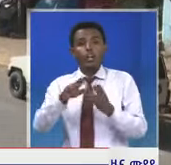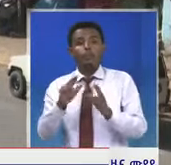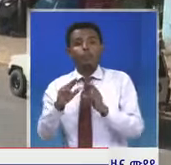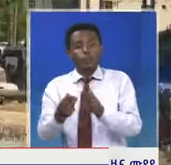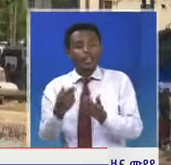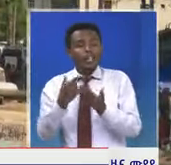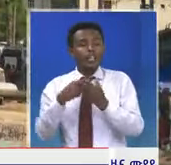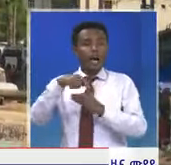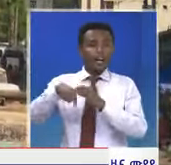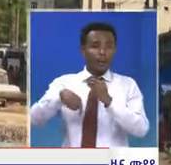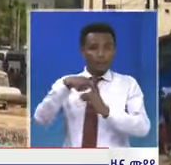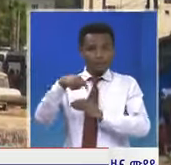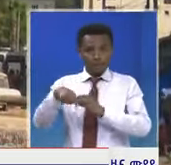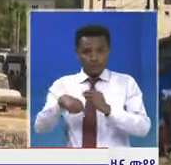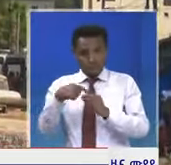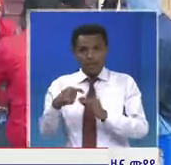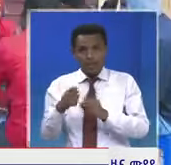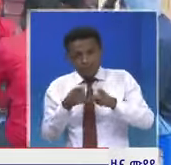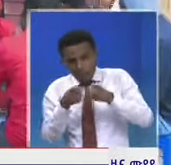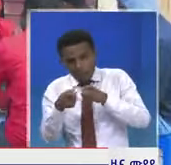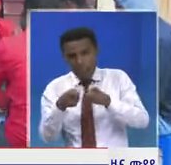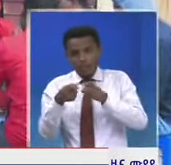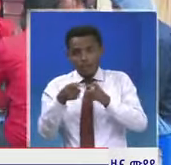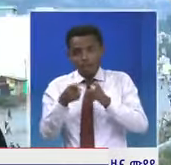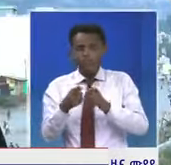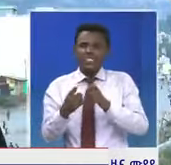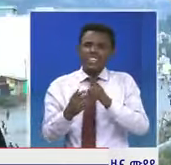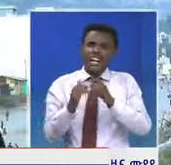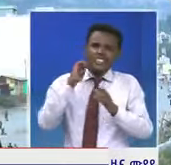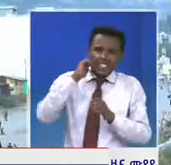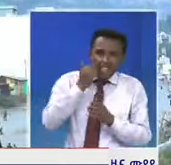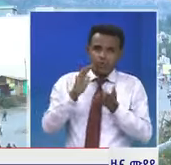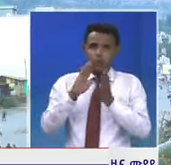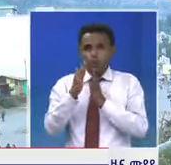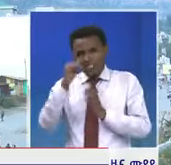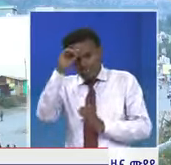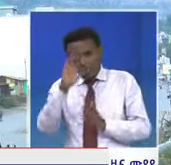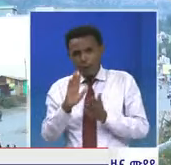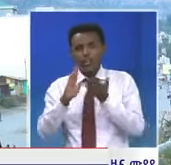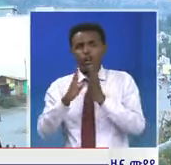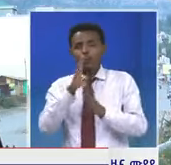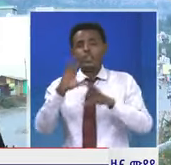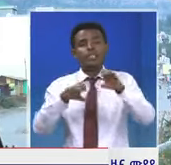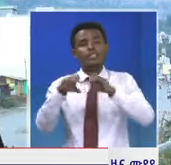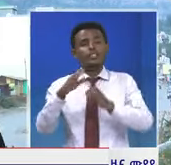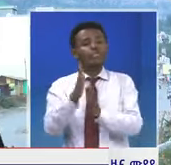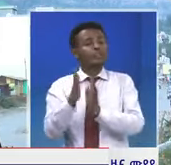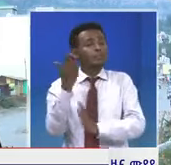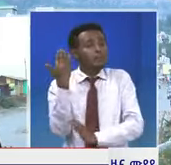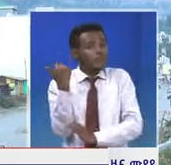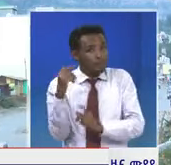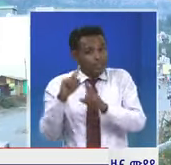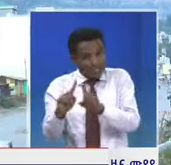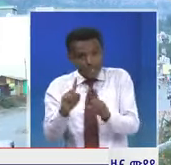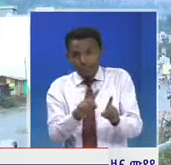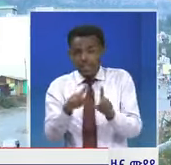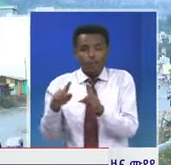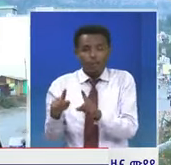ይህንን አካባቢ ተቆጣጥሮ አሰቃቂ የሆነ በደል የሰባዊ የሆነ ድርጊት ሲፈጽም ነበር በግለሰቦችና